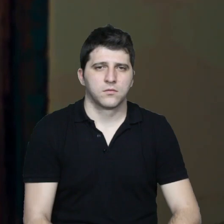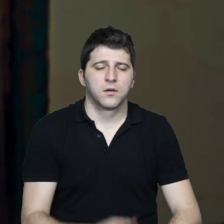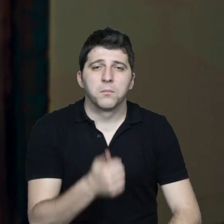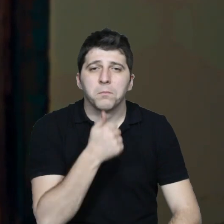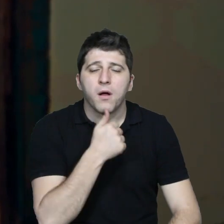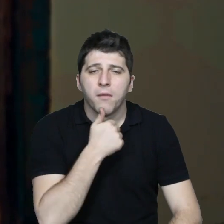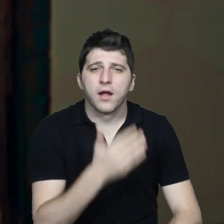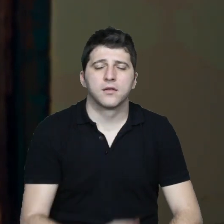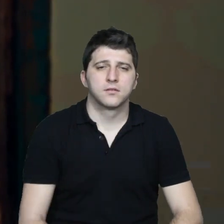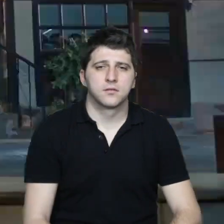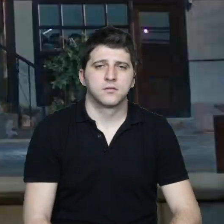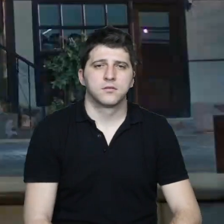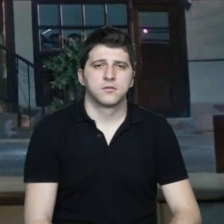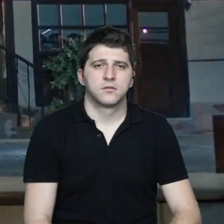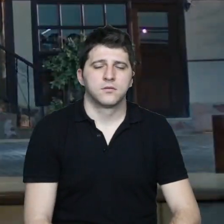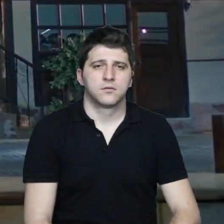Baba.